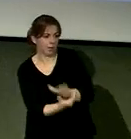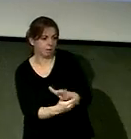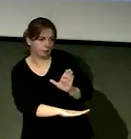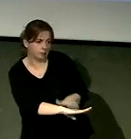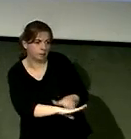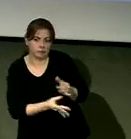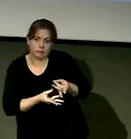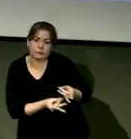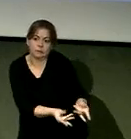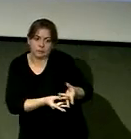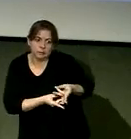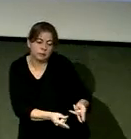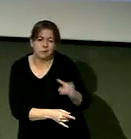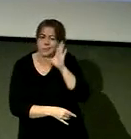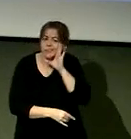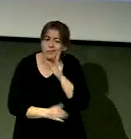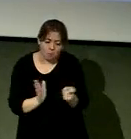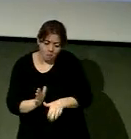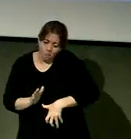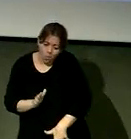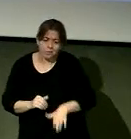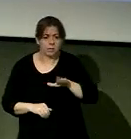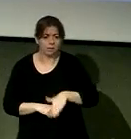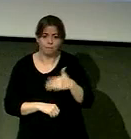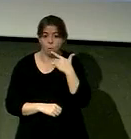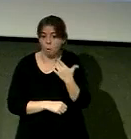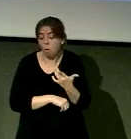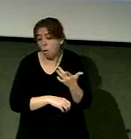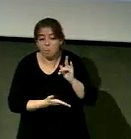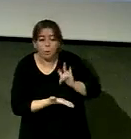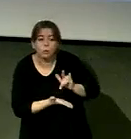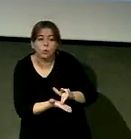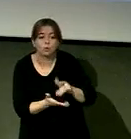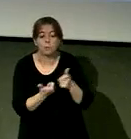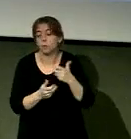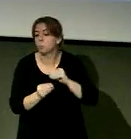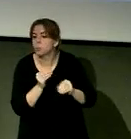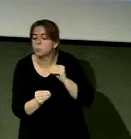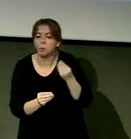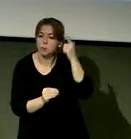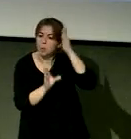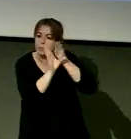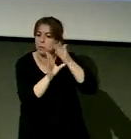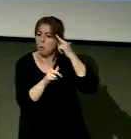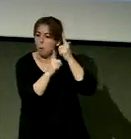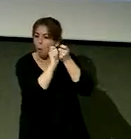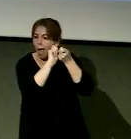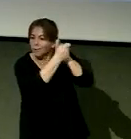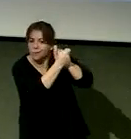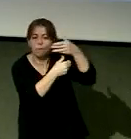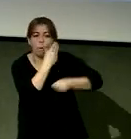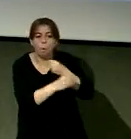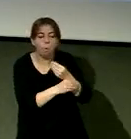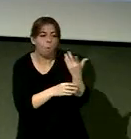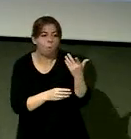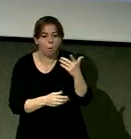leur grossesse à réduire ou stopper leur consommation de substances psychoactives et également prévenir les risques